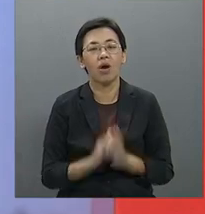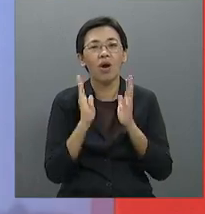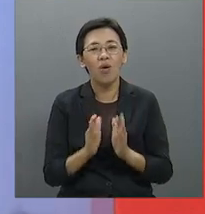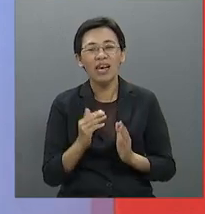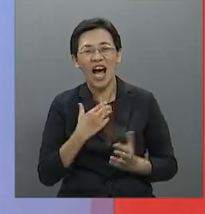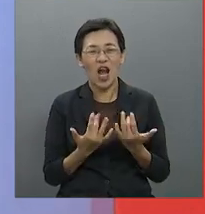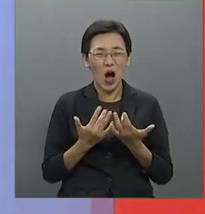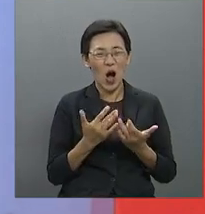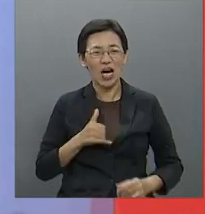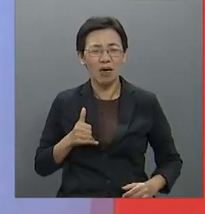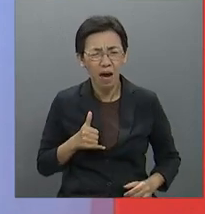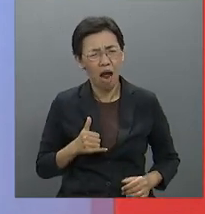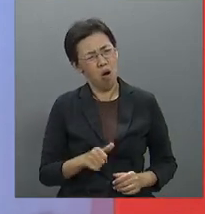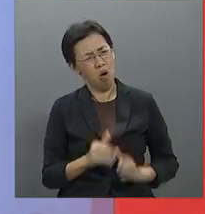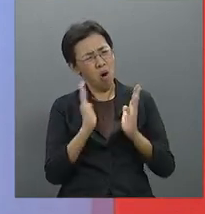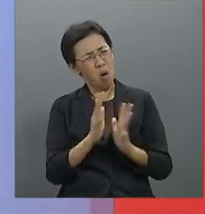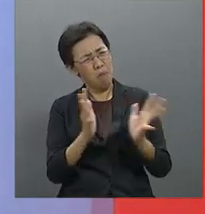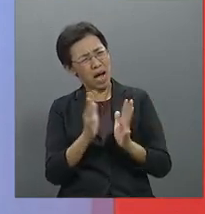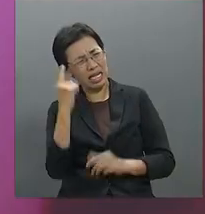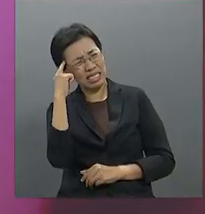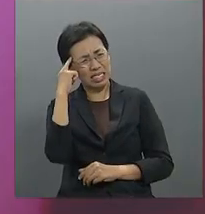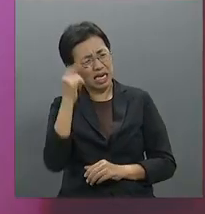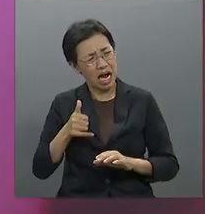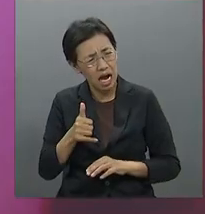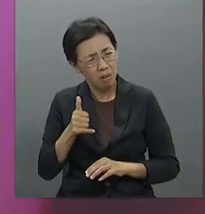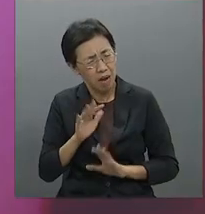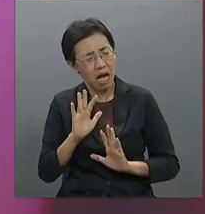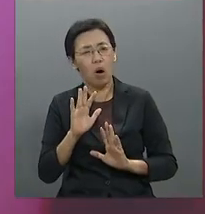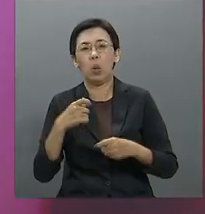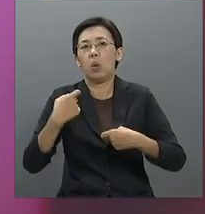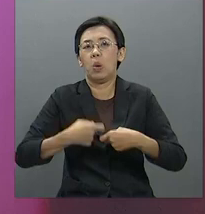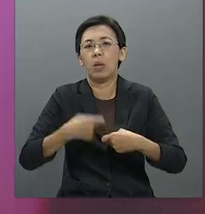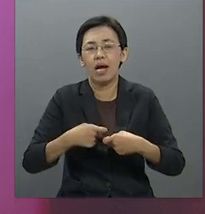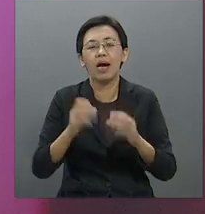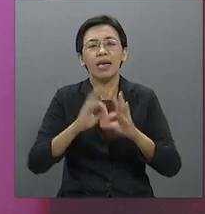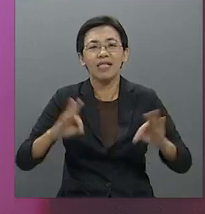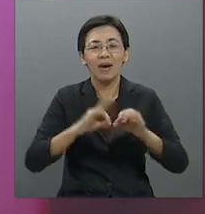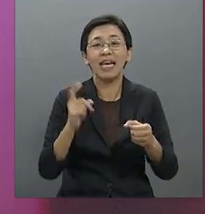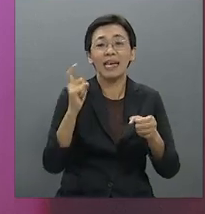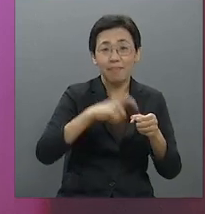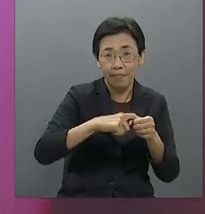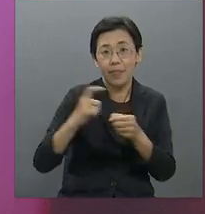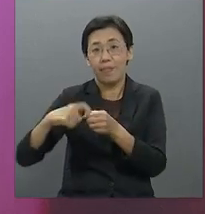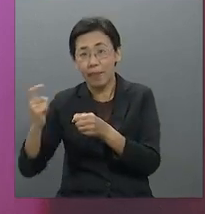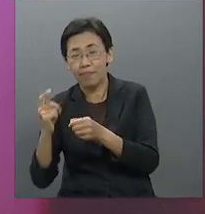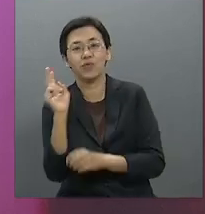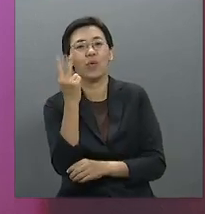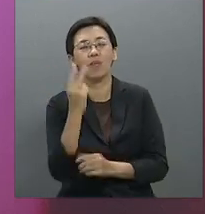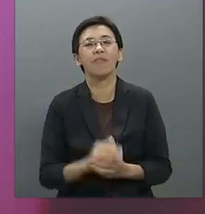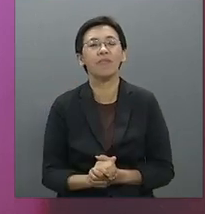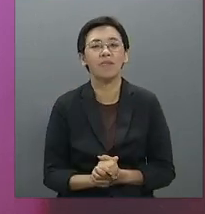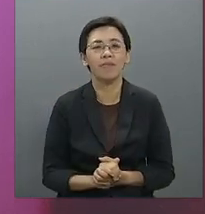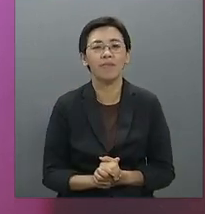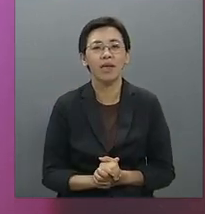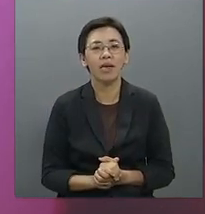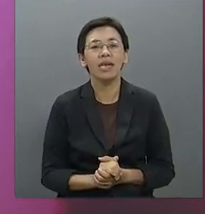ริการต่อ ก็อาจจะมปัญหาในการทจะเข้าร้านเหอนกันนะครับเพิ่มเขาเรวา รายละเอียดในการใช้บริการสักนิดหนึ่งเพื่อชีวตแล้วก